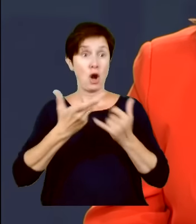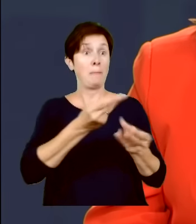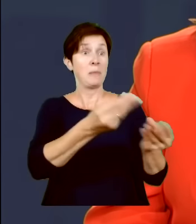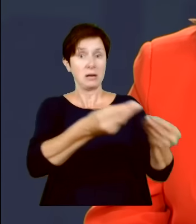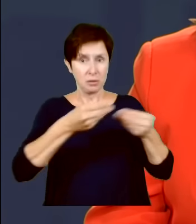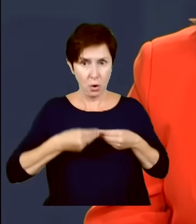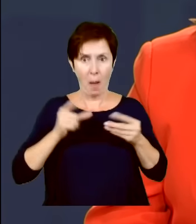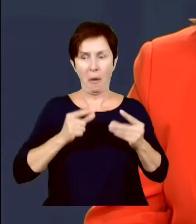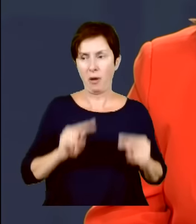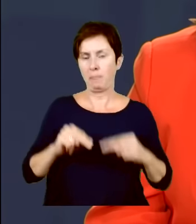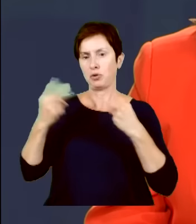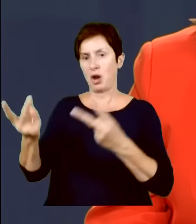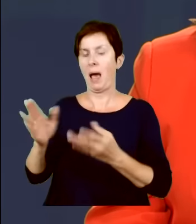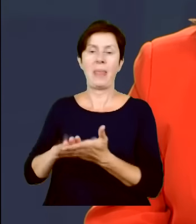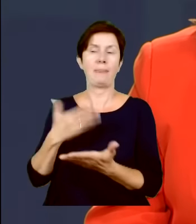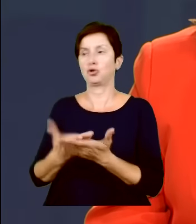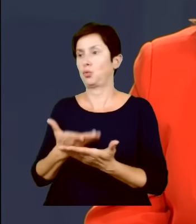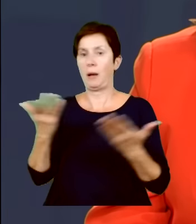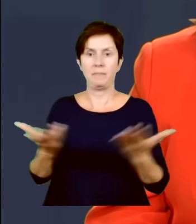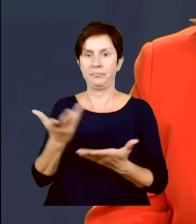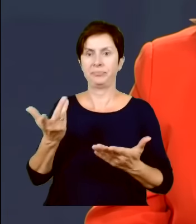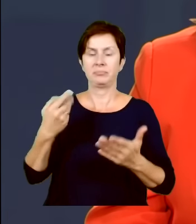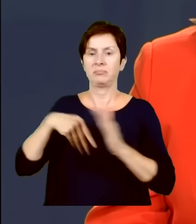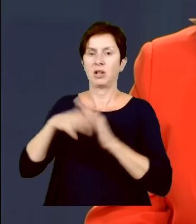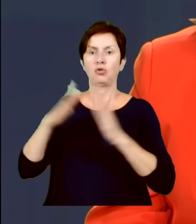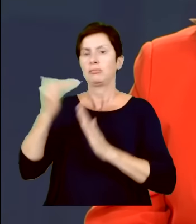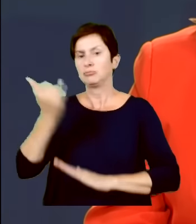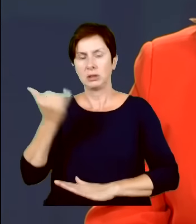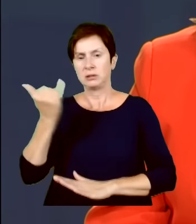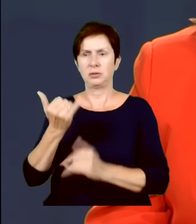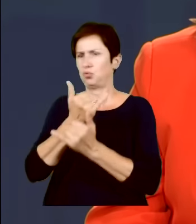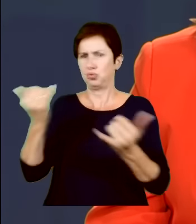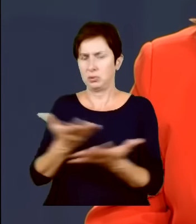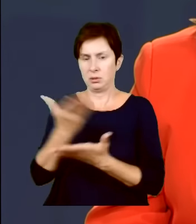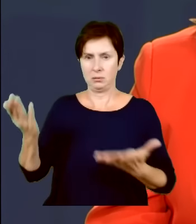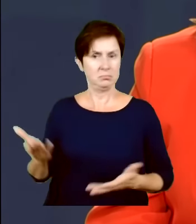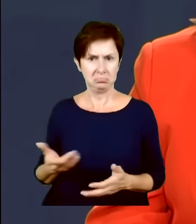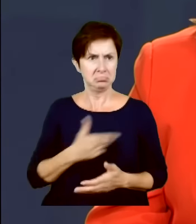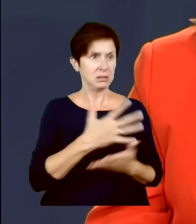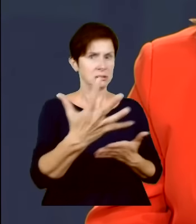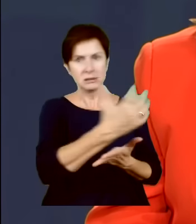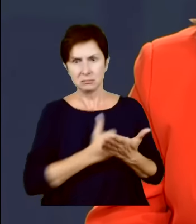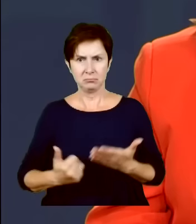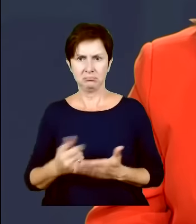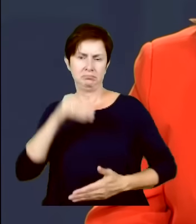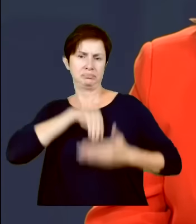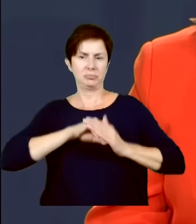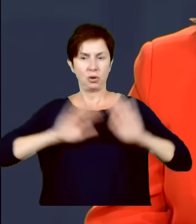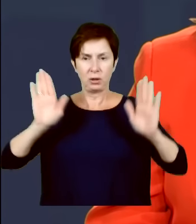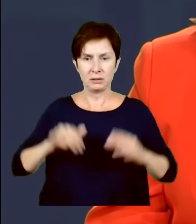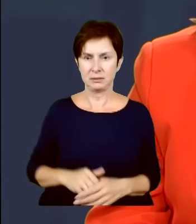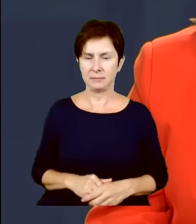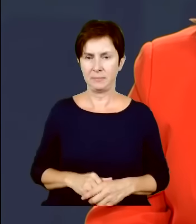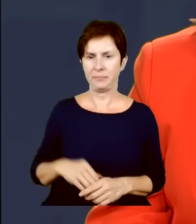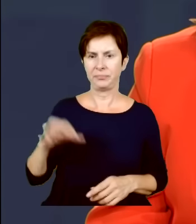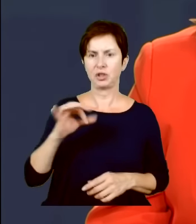przekazać na przykład nie wiem na Sierociniec jakiś na na coś tam nie oni biorą po prostu kasę i tyle Sikorski